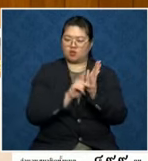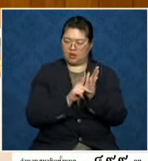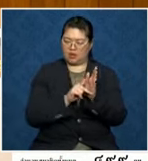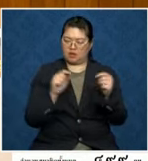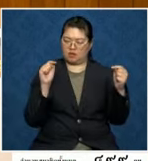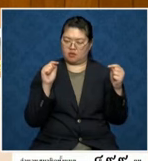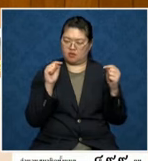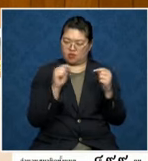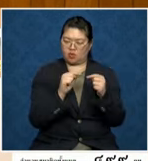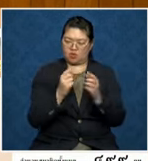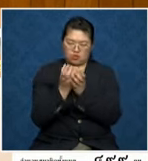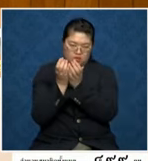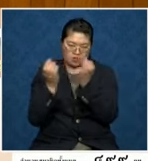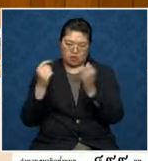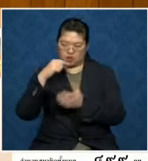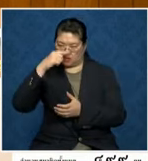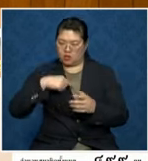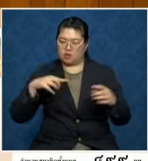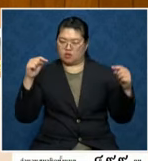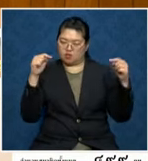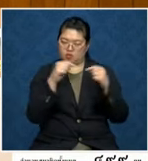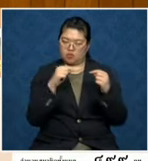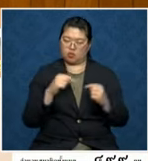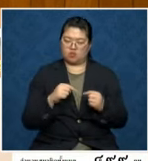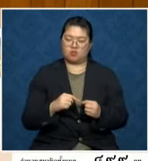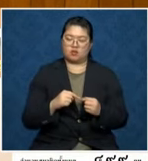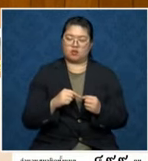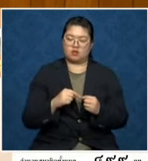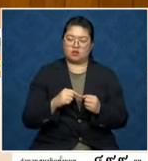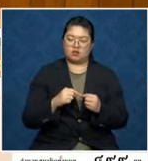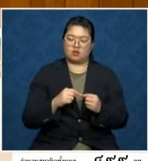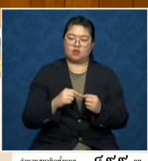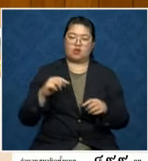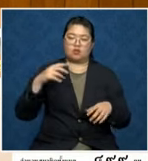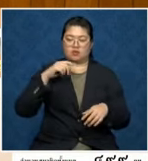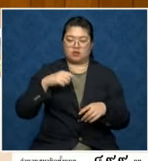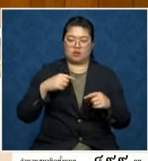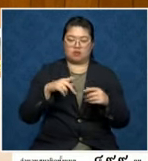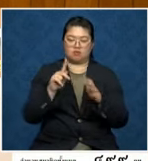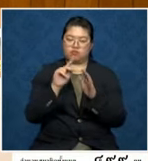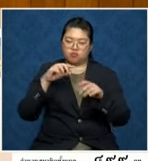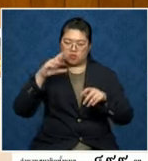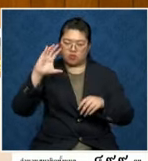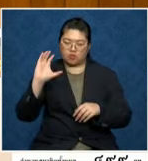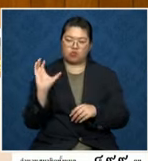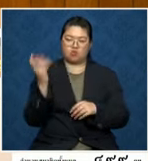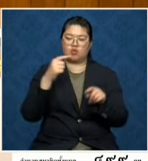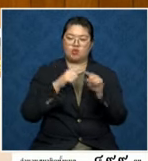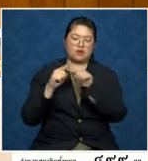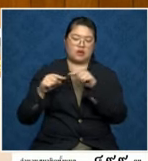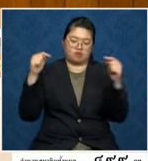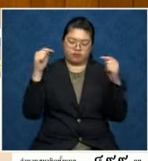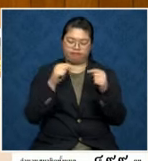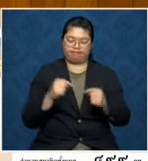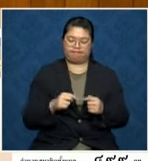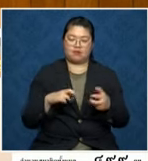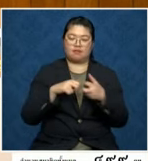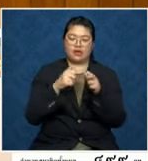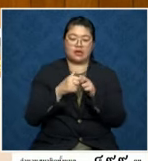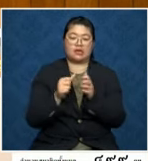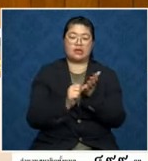องกับรัฐธรรมนูญราชอาณาจักรไทยและหลักสากลข้อที่2 เพื่อแก้ปัญห